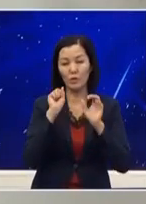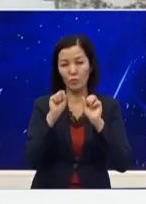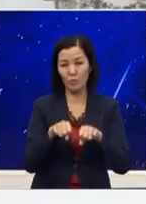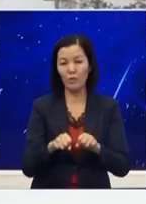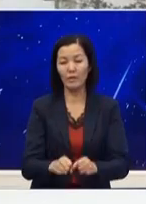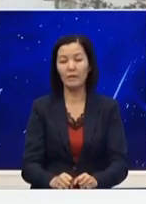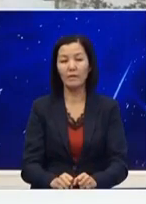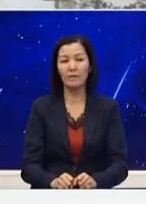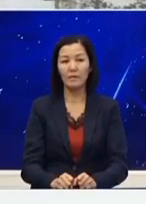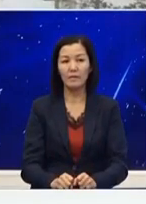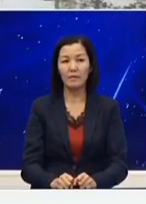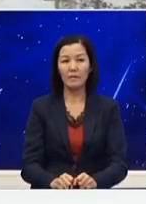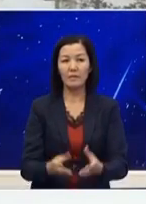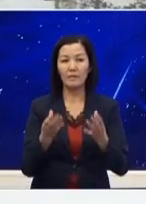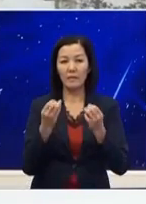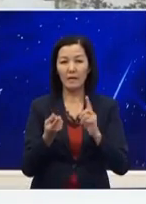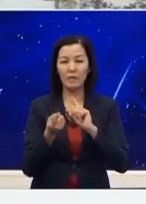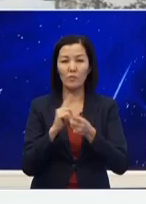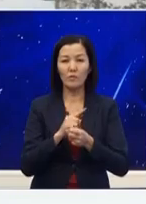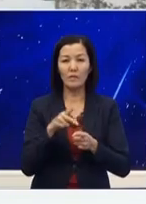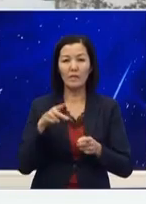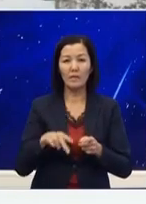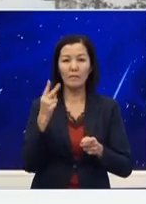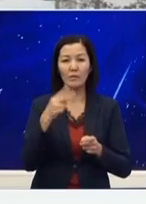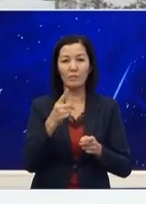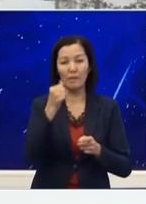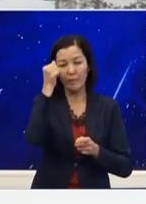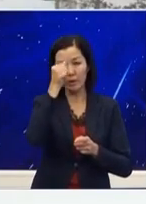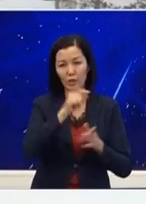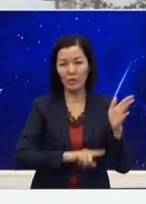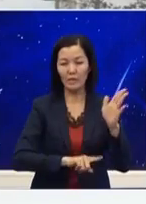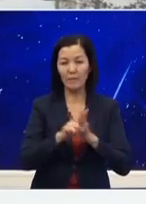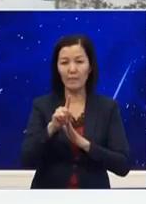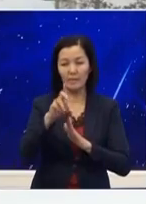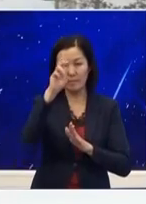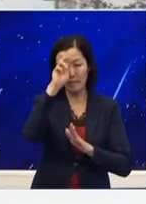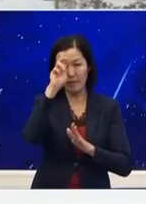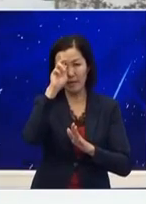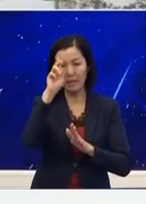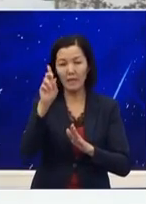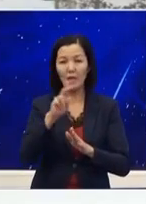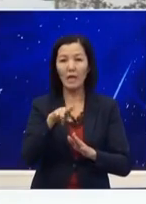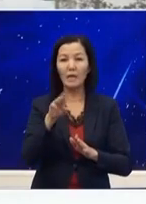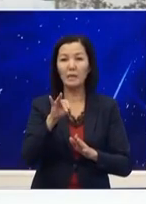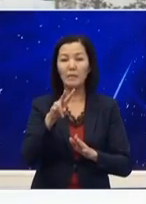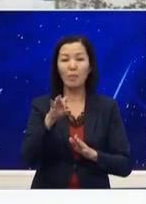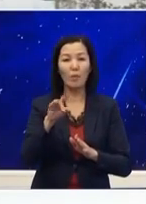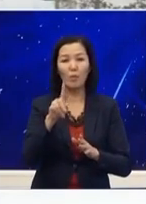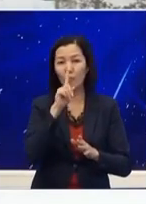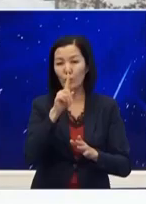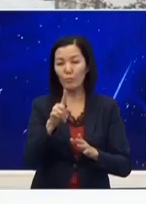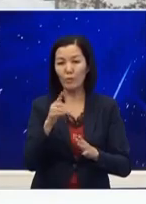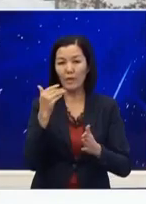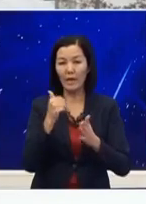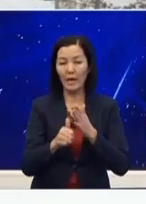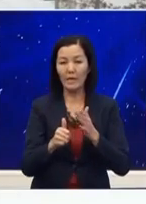бар. Тағы бір өзгеріс, 2021 жылдан бастап мемлекеттік үлгідегі дипломдар болмайды. Енді әрбір жоғарғы оқу орны